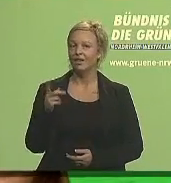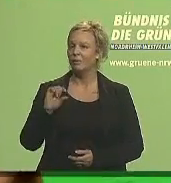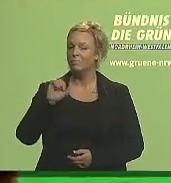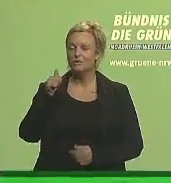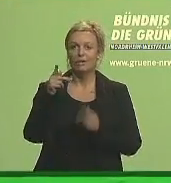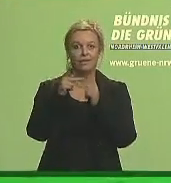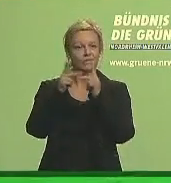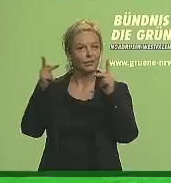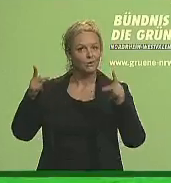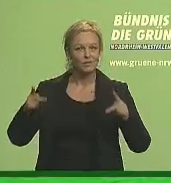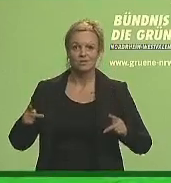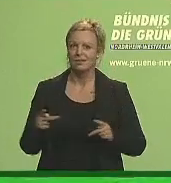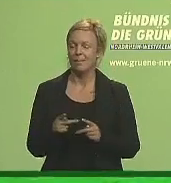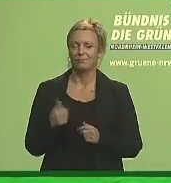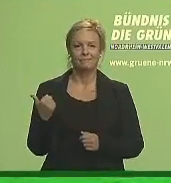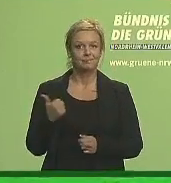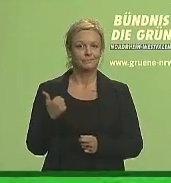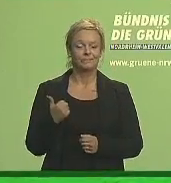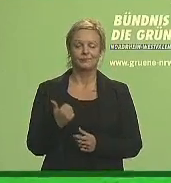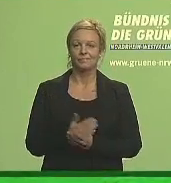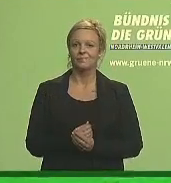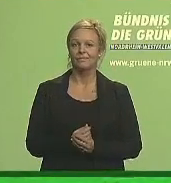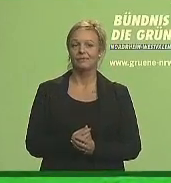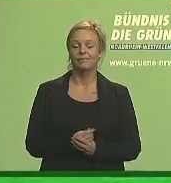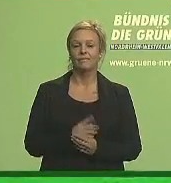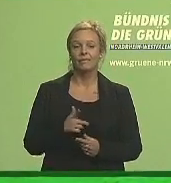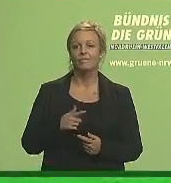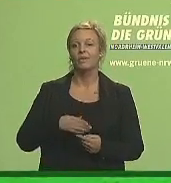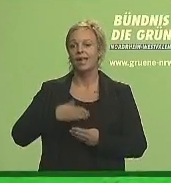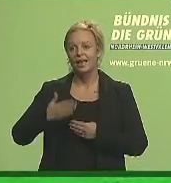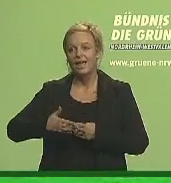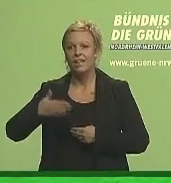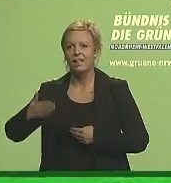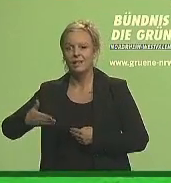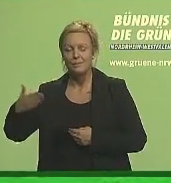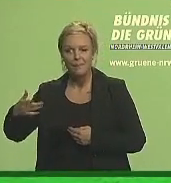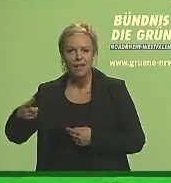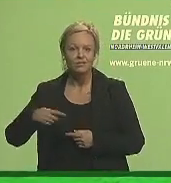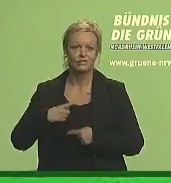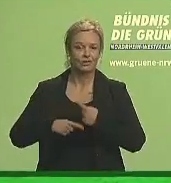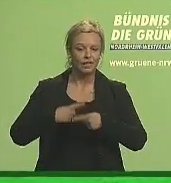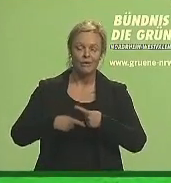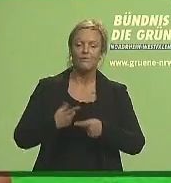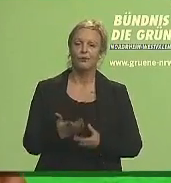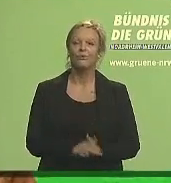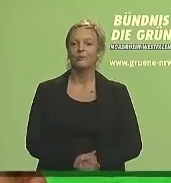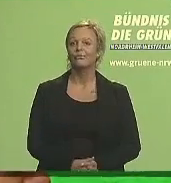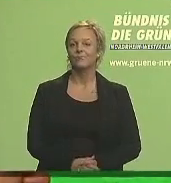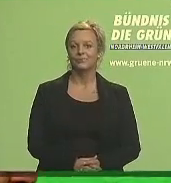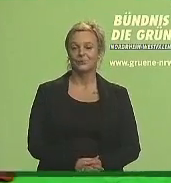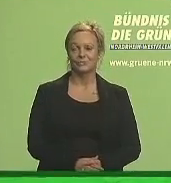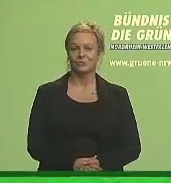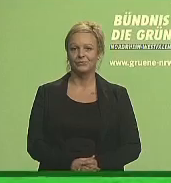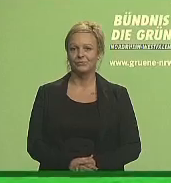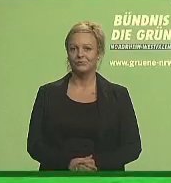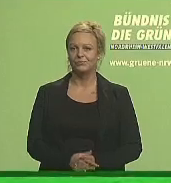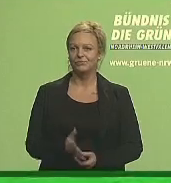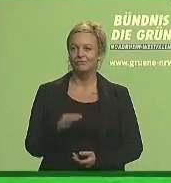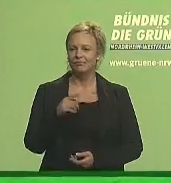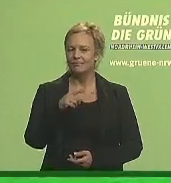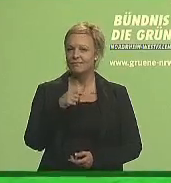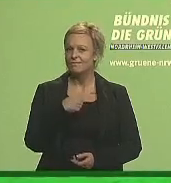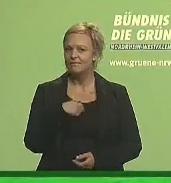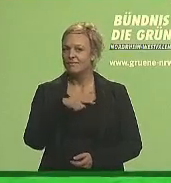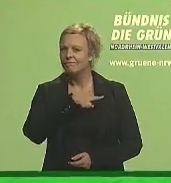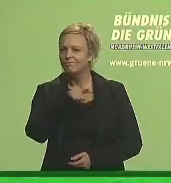auch besonders gut angenommen und es wird auch regelmäßig gemacht. Und ja, vielleicht kannst du uns dein Geheimrezept